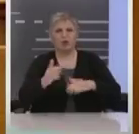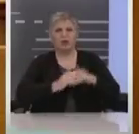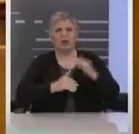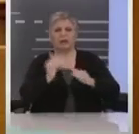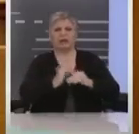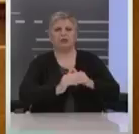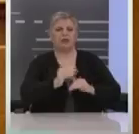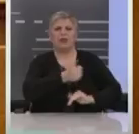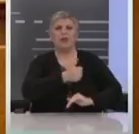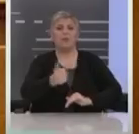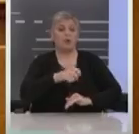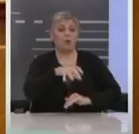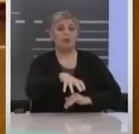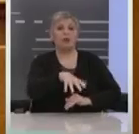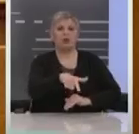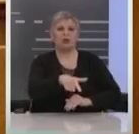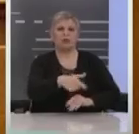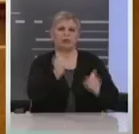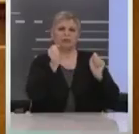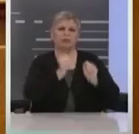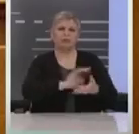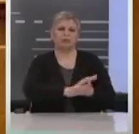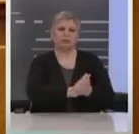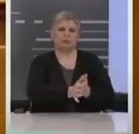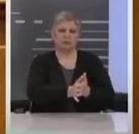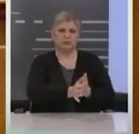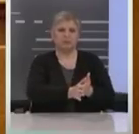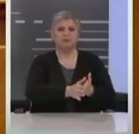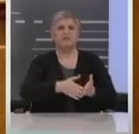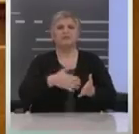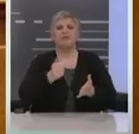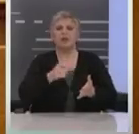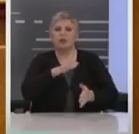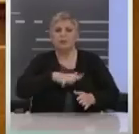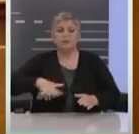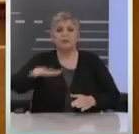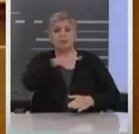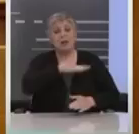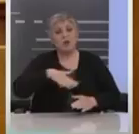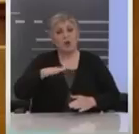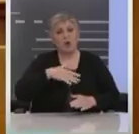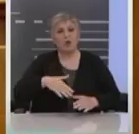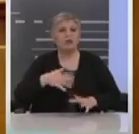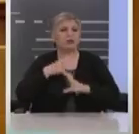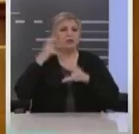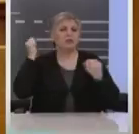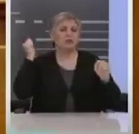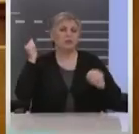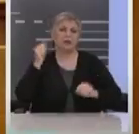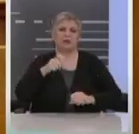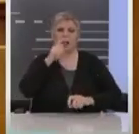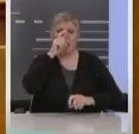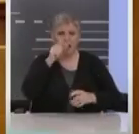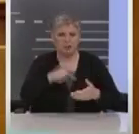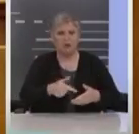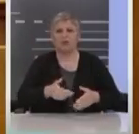την περιοχή που επλήγει. Αφορά σχεδόν το σύνολο της Αττικής, αλλά και πολλές περιοχές έξω από